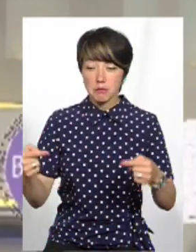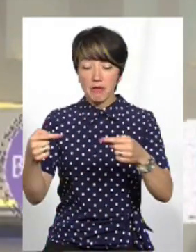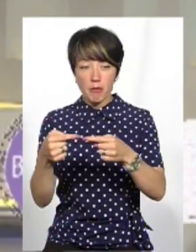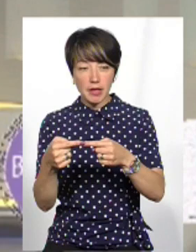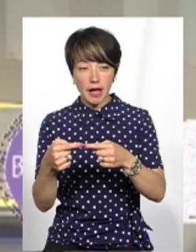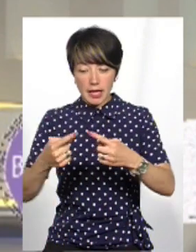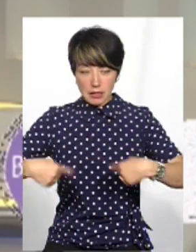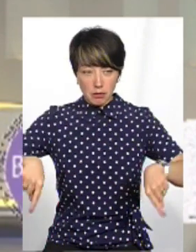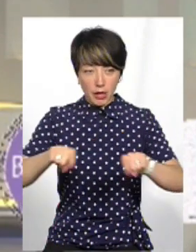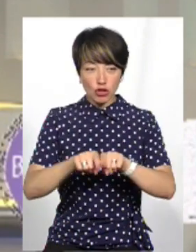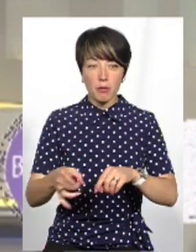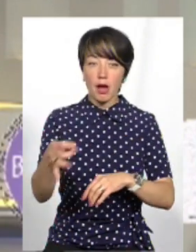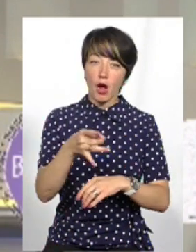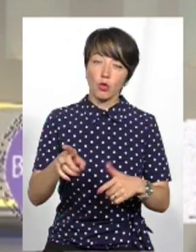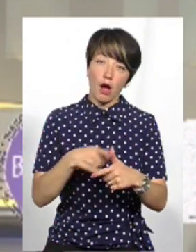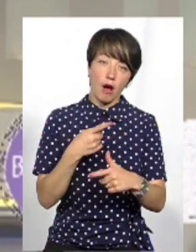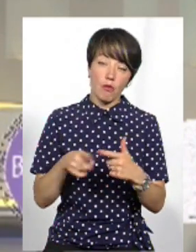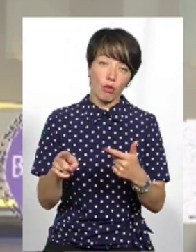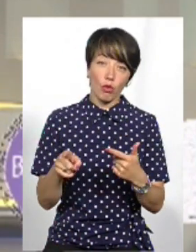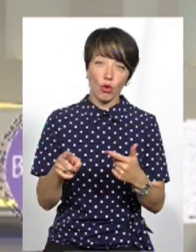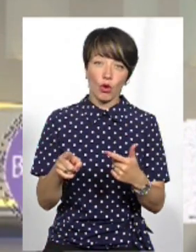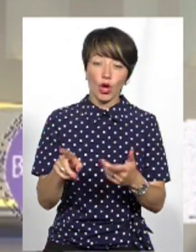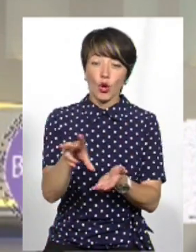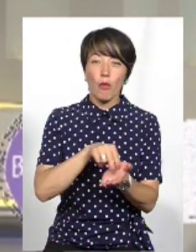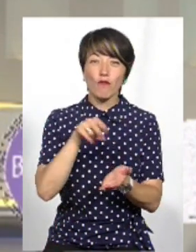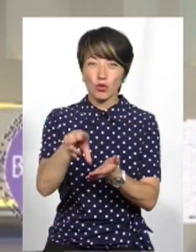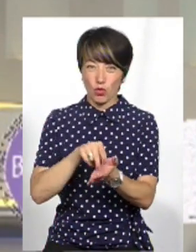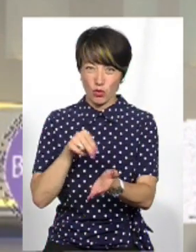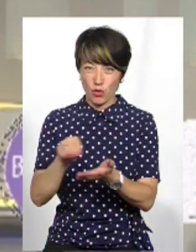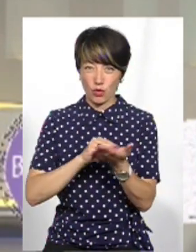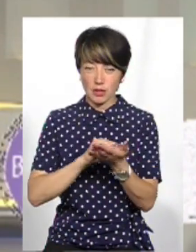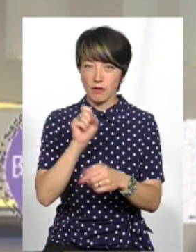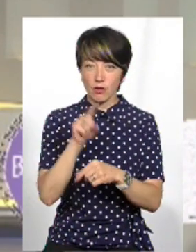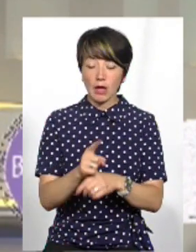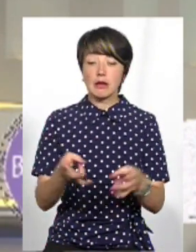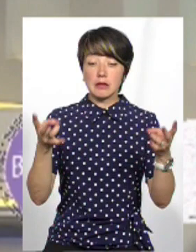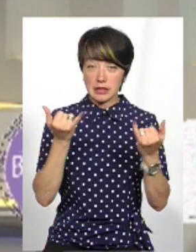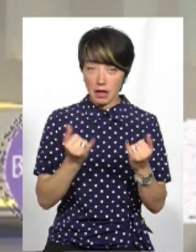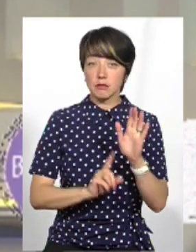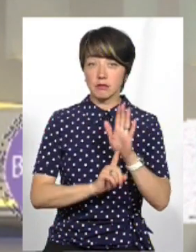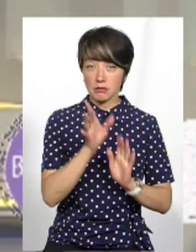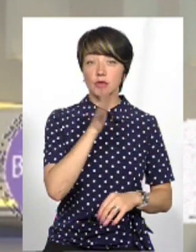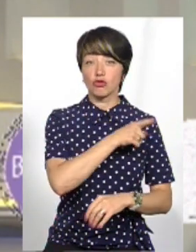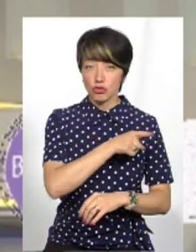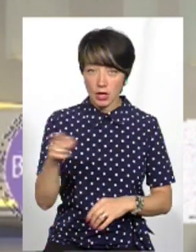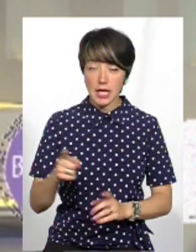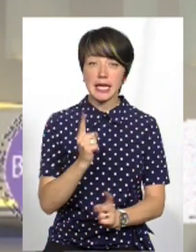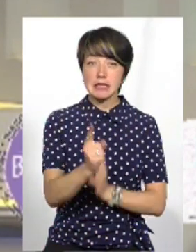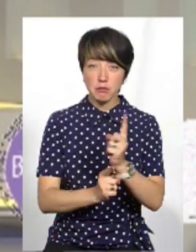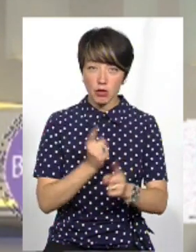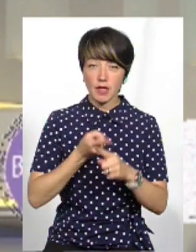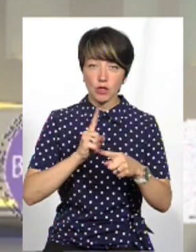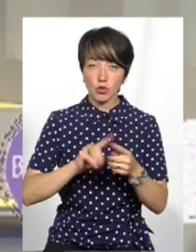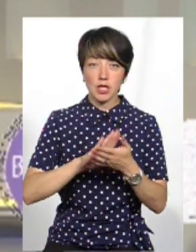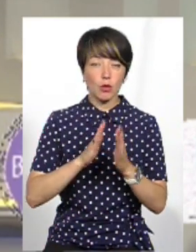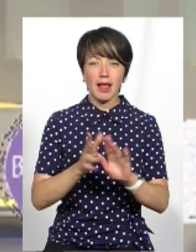з межами району, або є часто дублюються повноваження. Назрів час змінювати цю